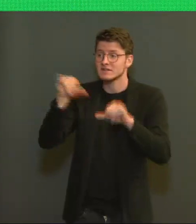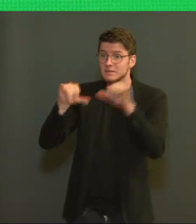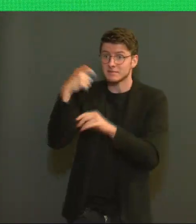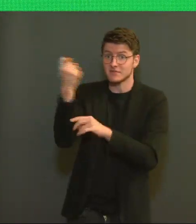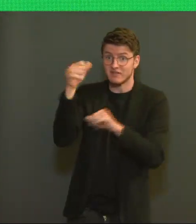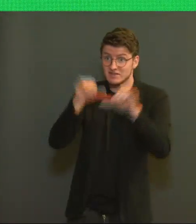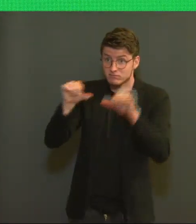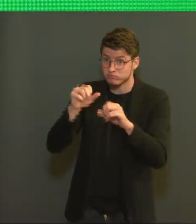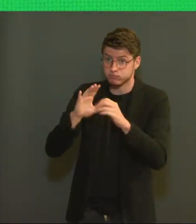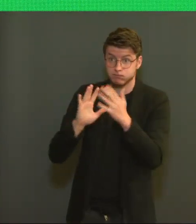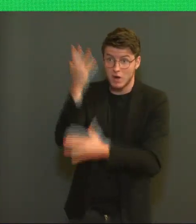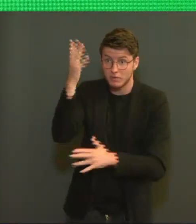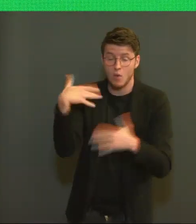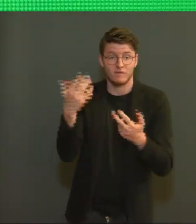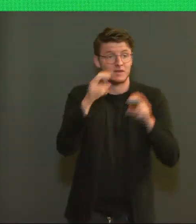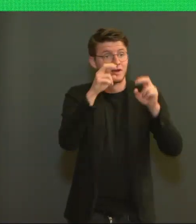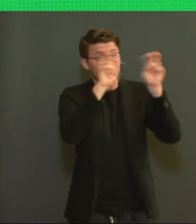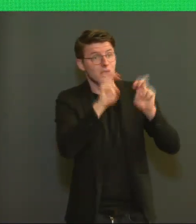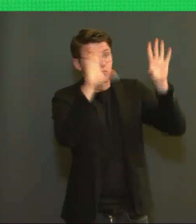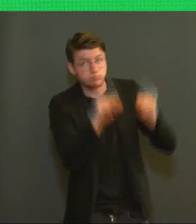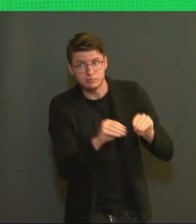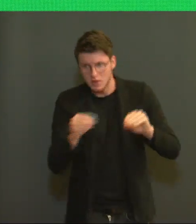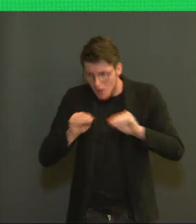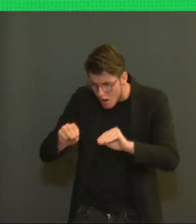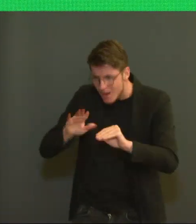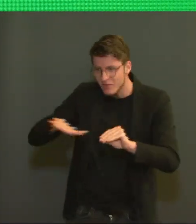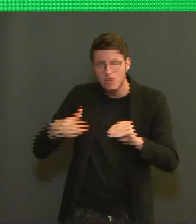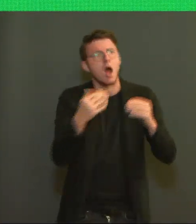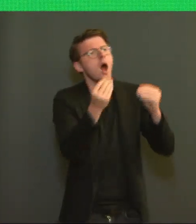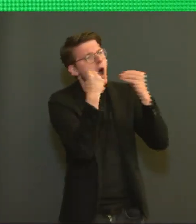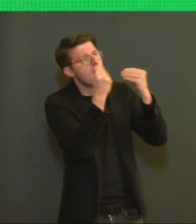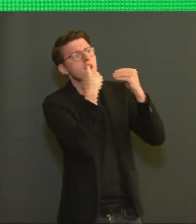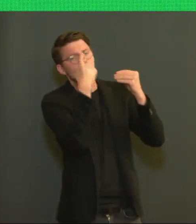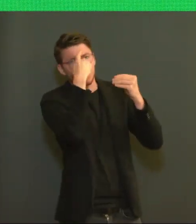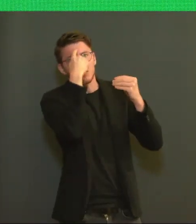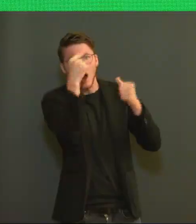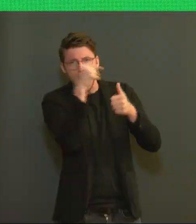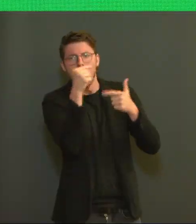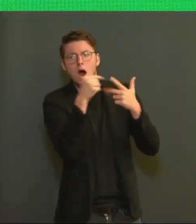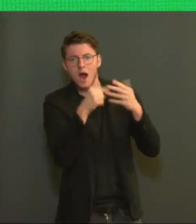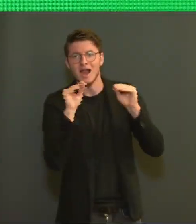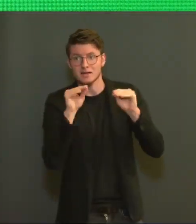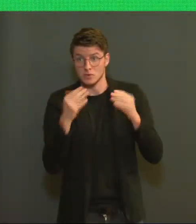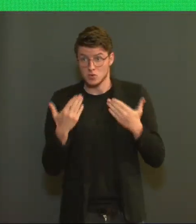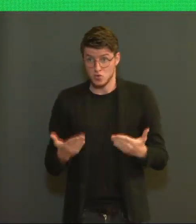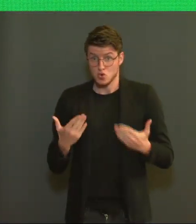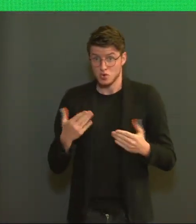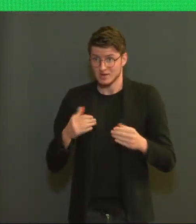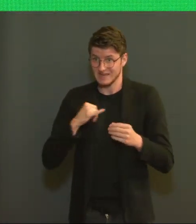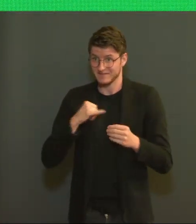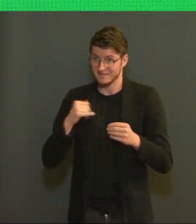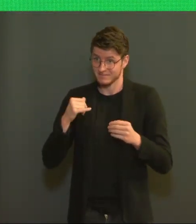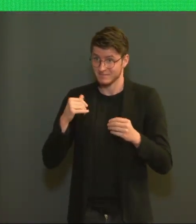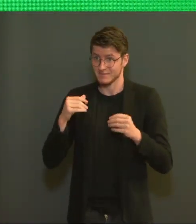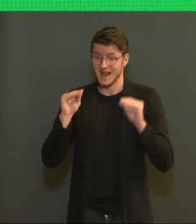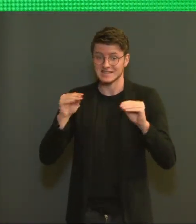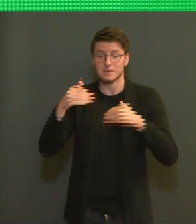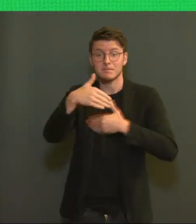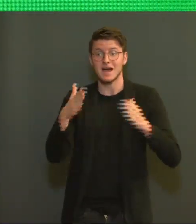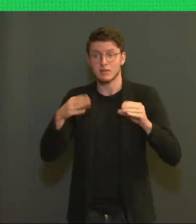enzovoort. Rekening houdend met de actualiteit is er een extra les toegevoegd aan dit lessenpakket over COVID